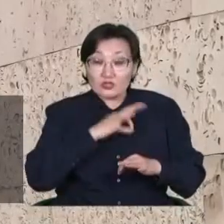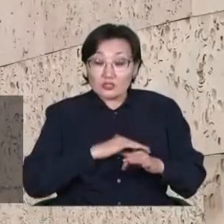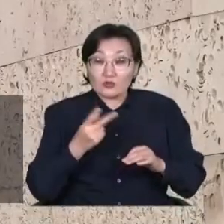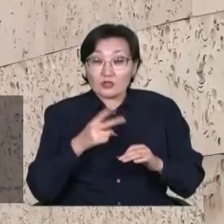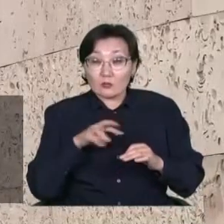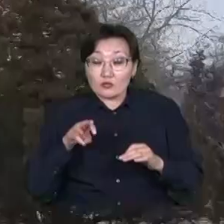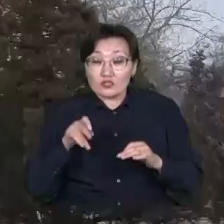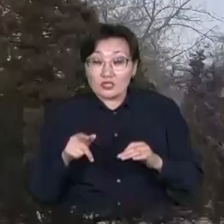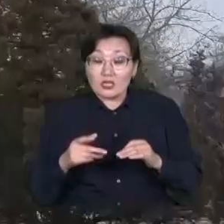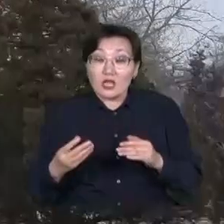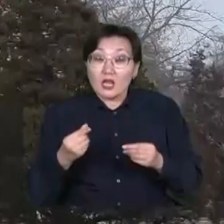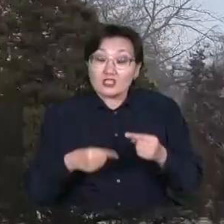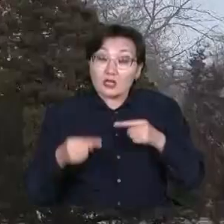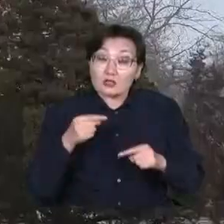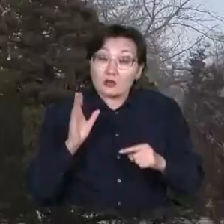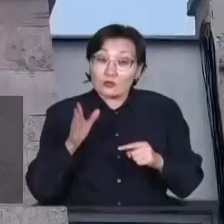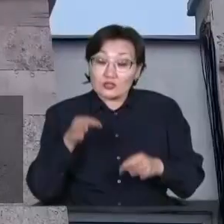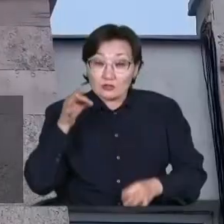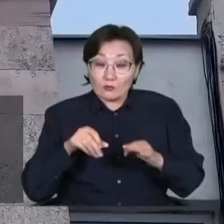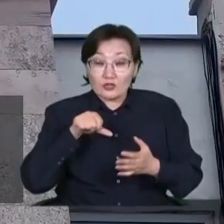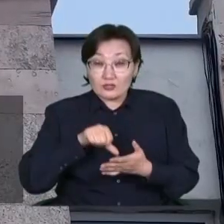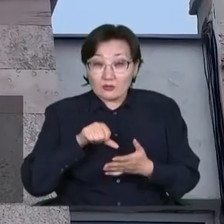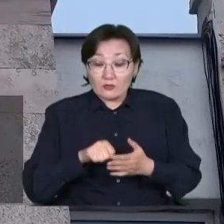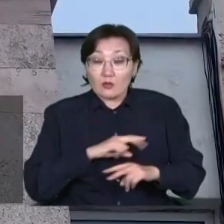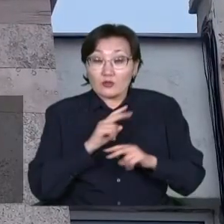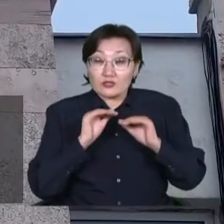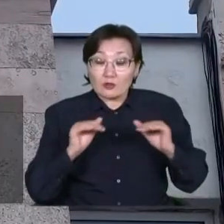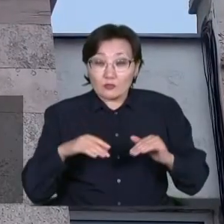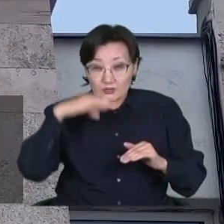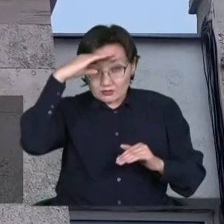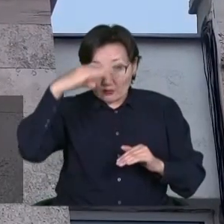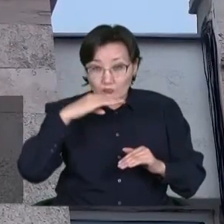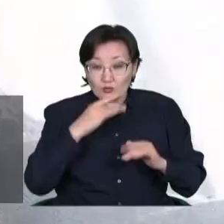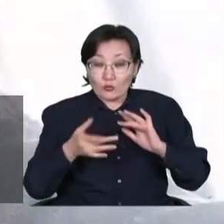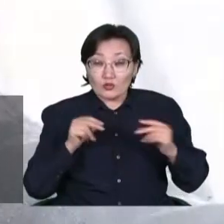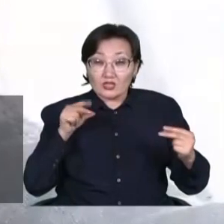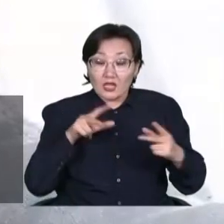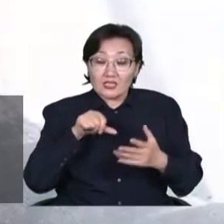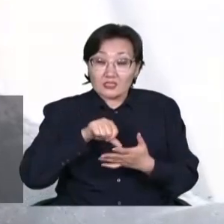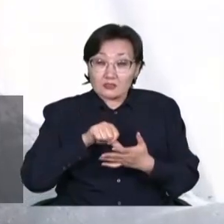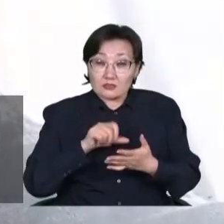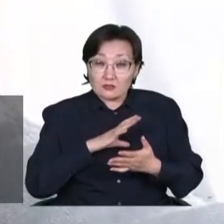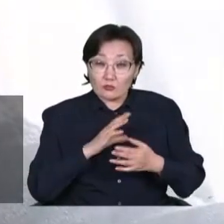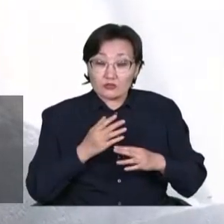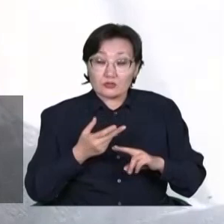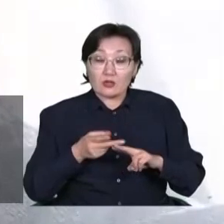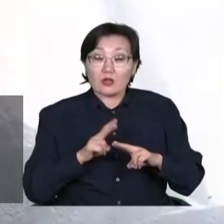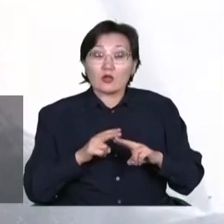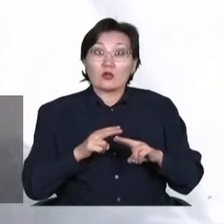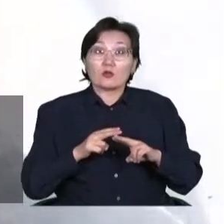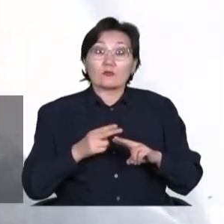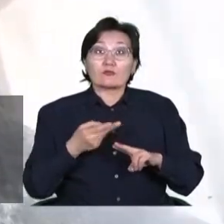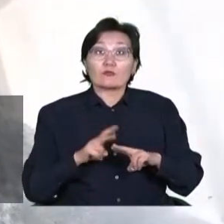2 миллион теңгедей өндірілетін болды. Сот отырысына марқұм болған балалардың әкесі онлайн қатысты. Бүгінгі айдың 18-індегі